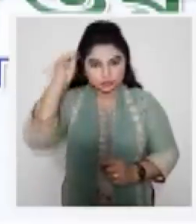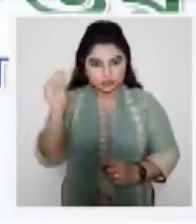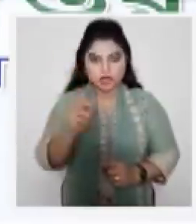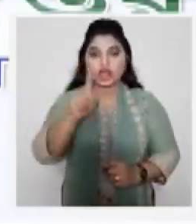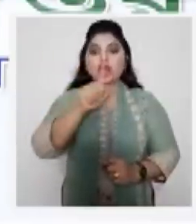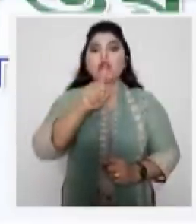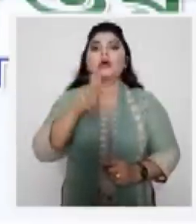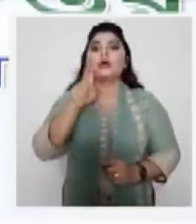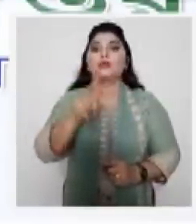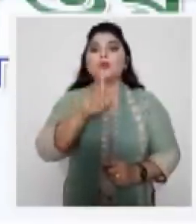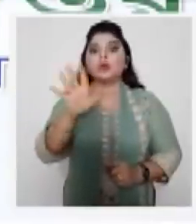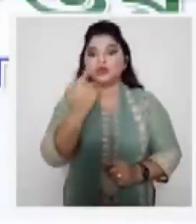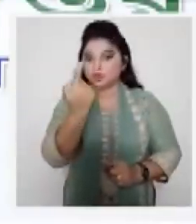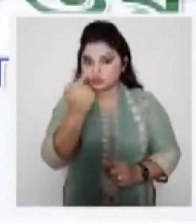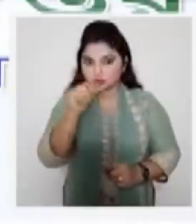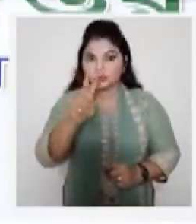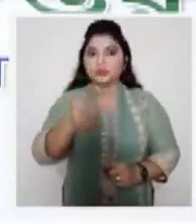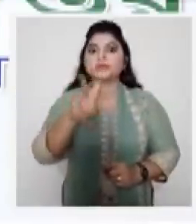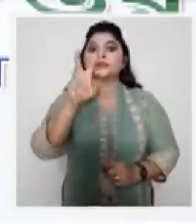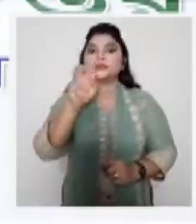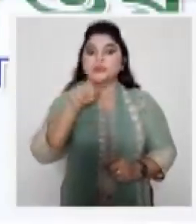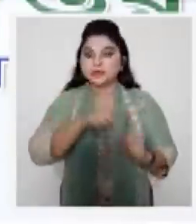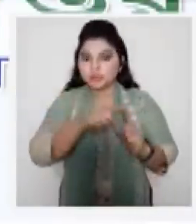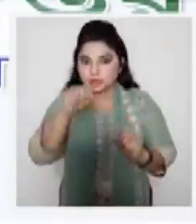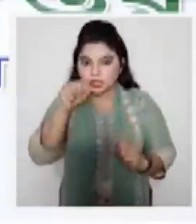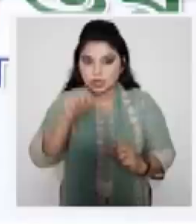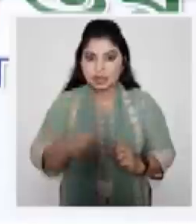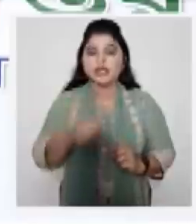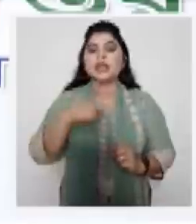আপনাদের সামনে হাজির হয়েছি। আজ 15 জুন 2020,